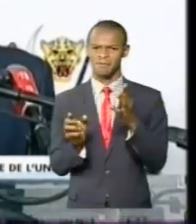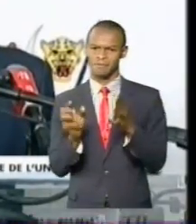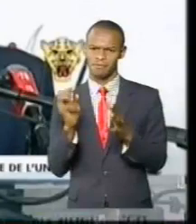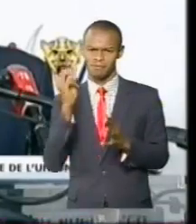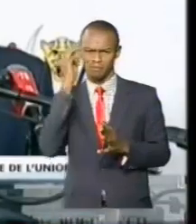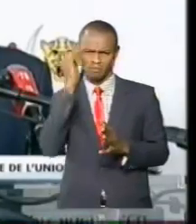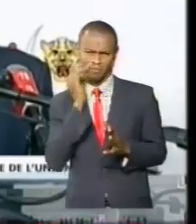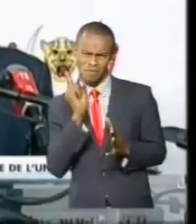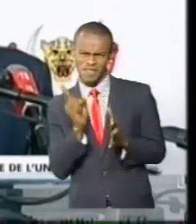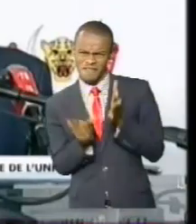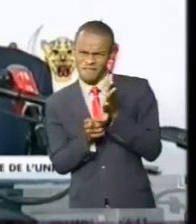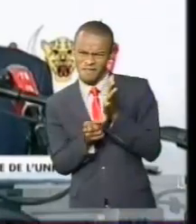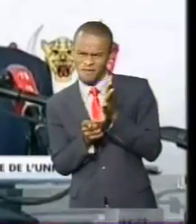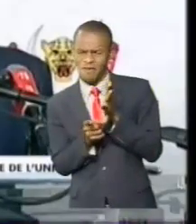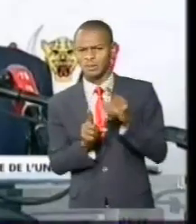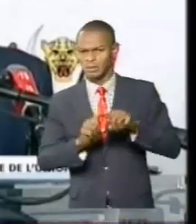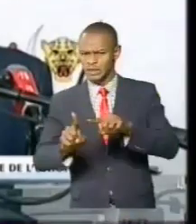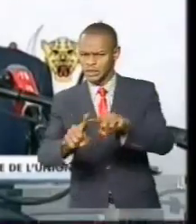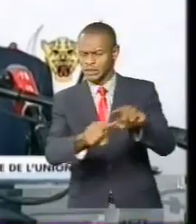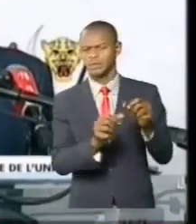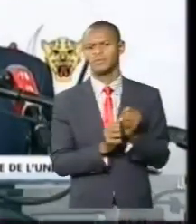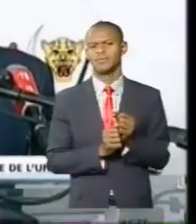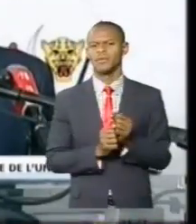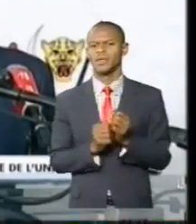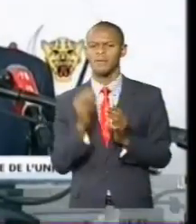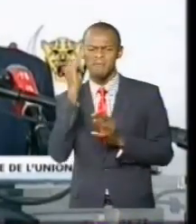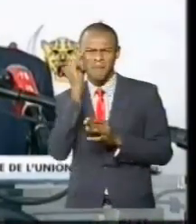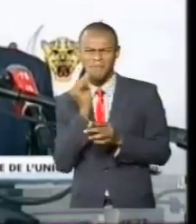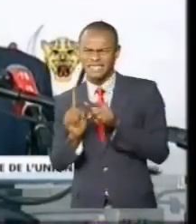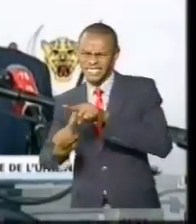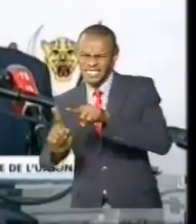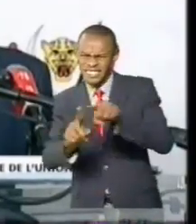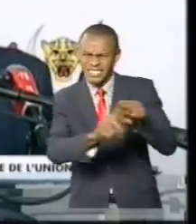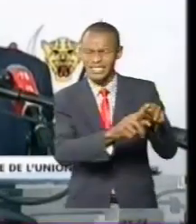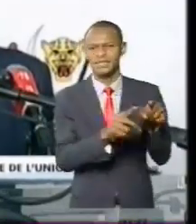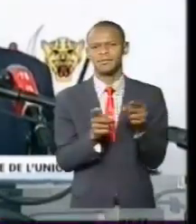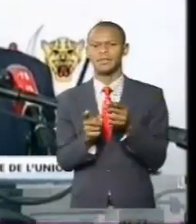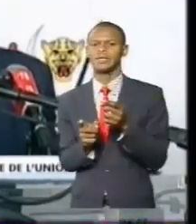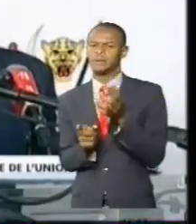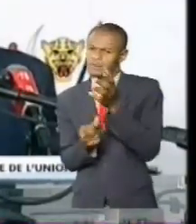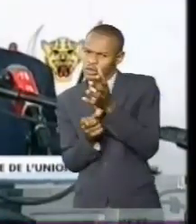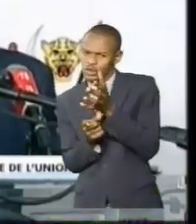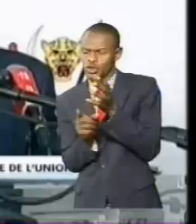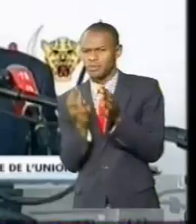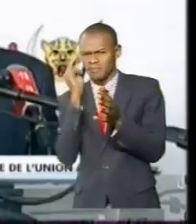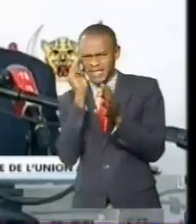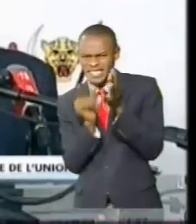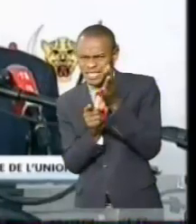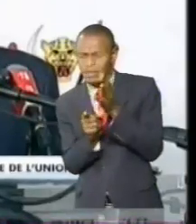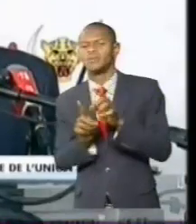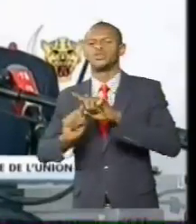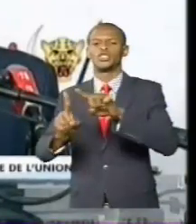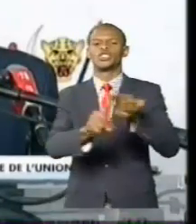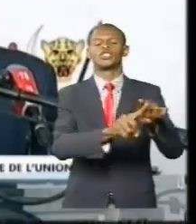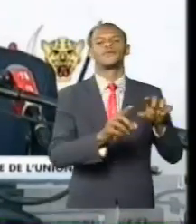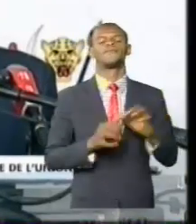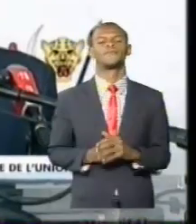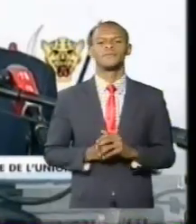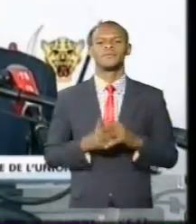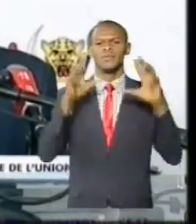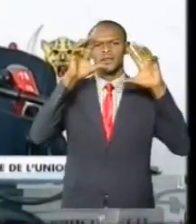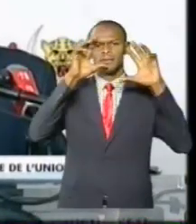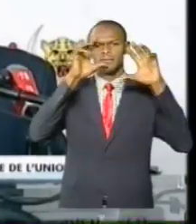des ministres délégués et des vice-ministres. Le président de la